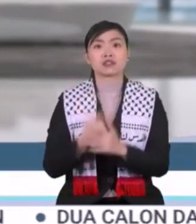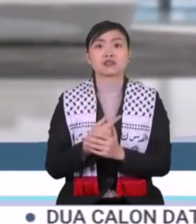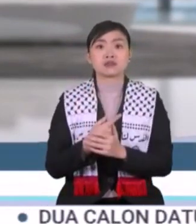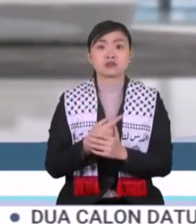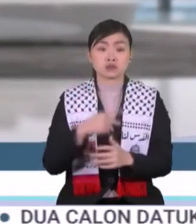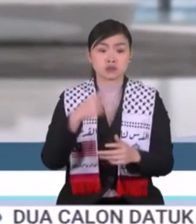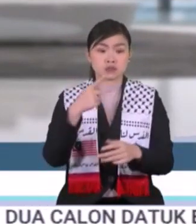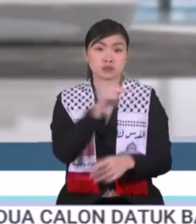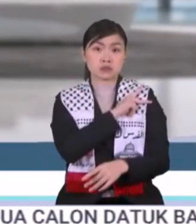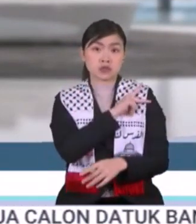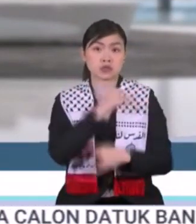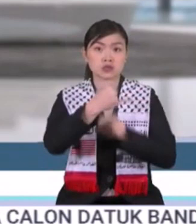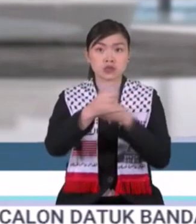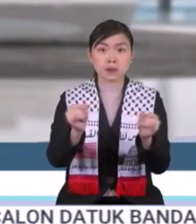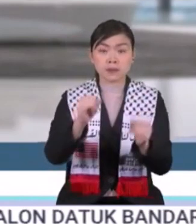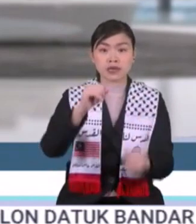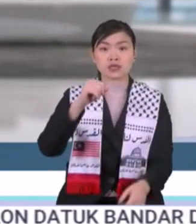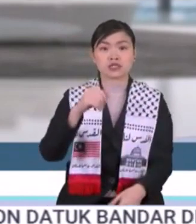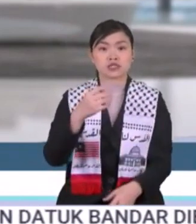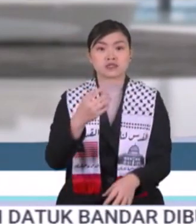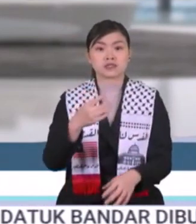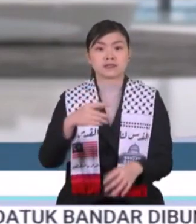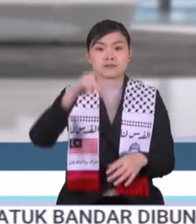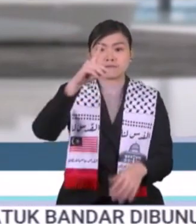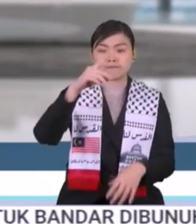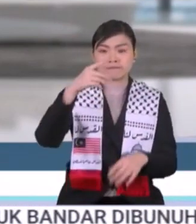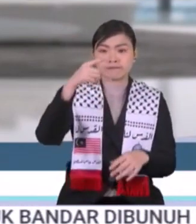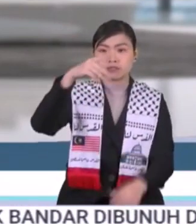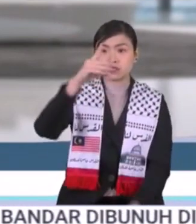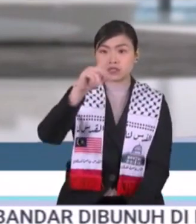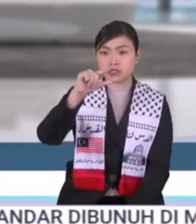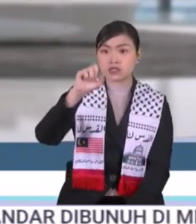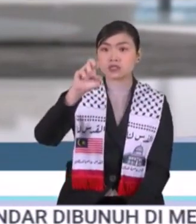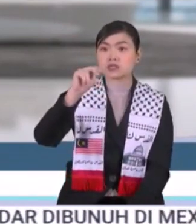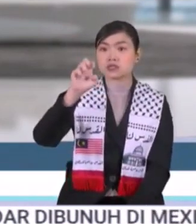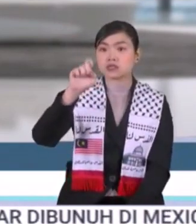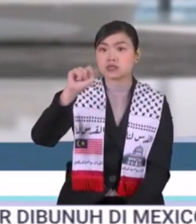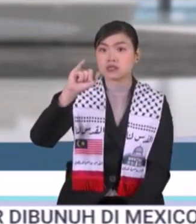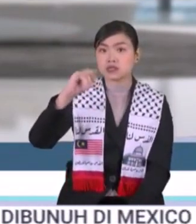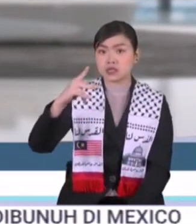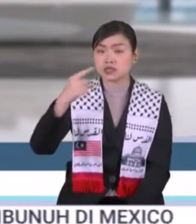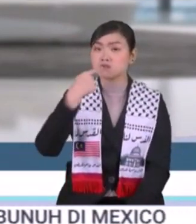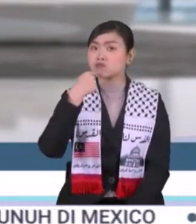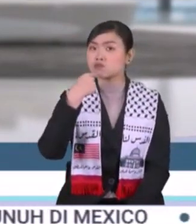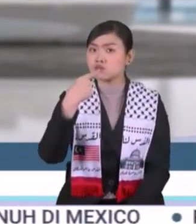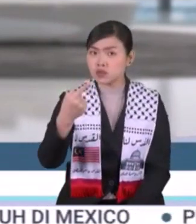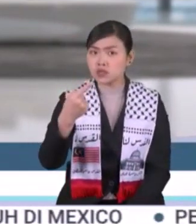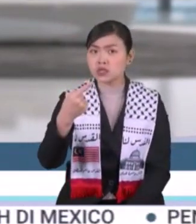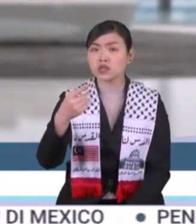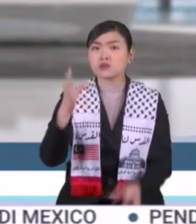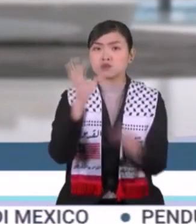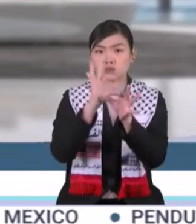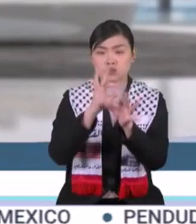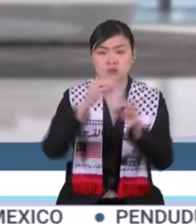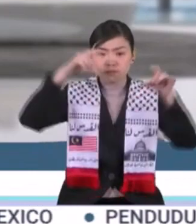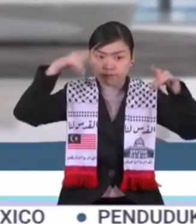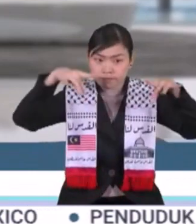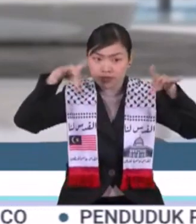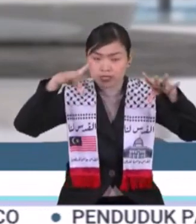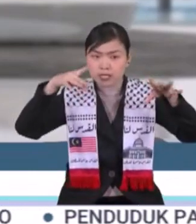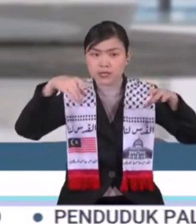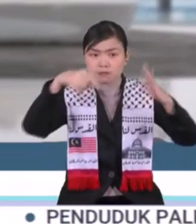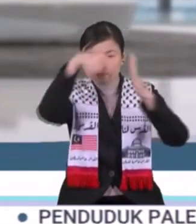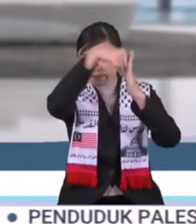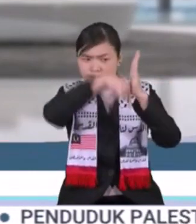Jabatan Genetik Hospital Pulau Pinang, Dr. Cheng Rek Siu berkata, ujian genetik mampu mengenal pasti maklumat penting pesakit sebelum